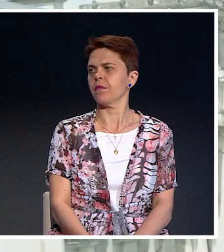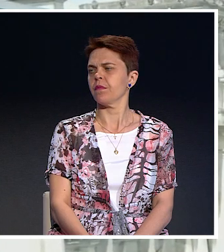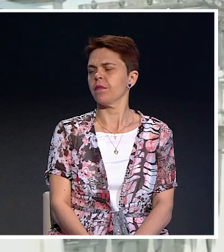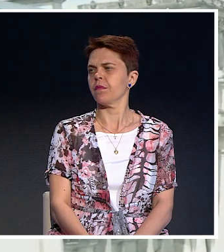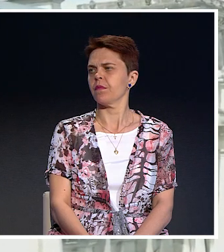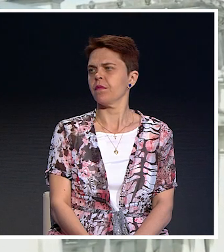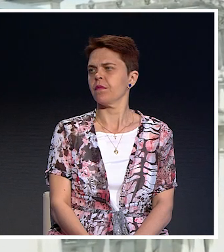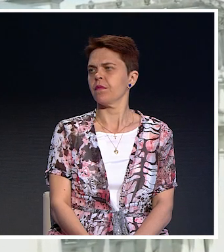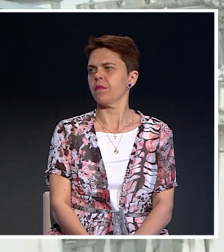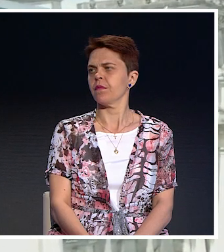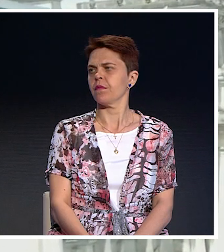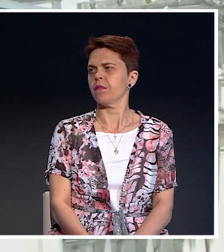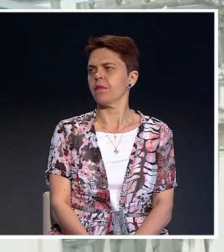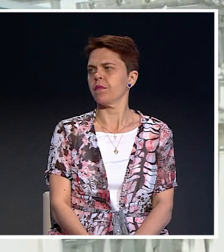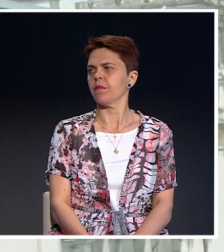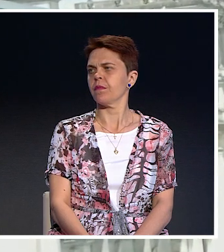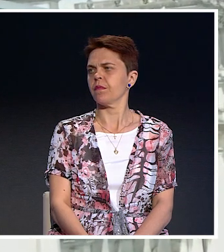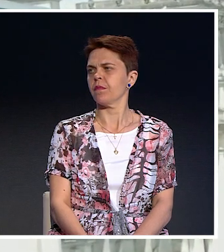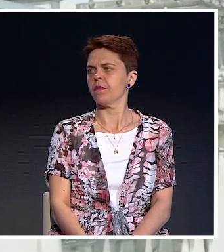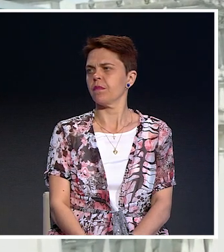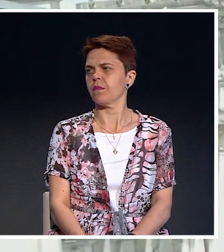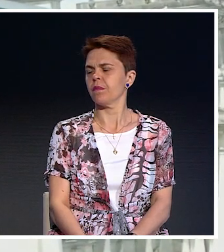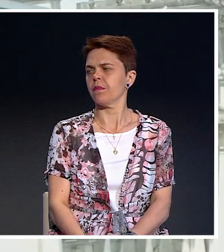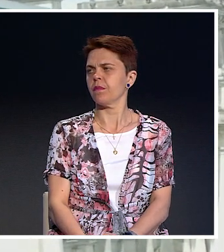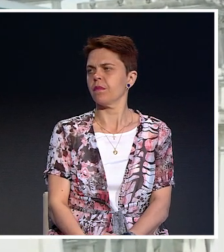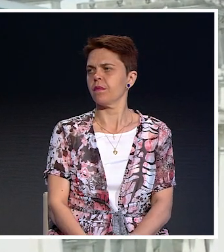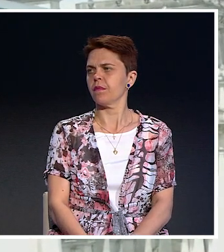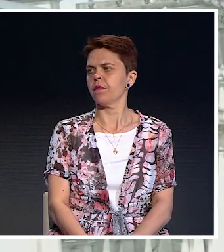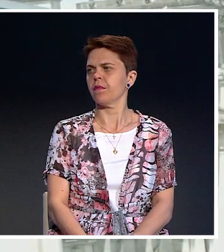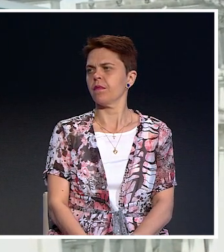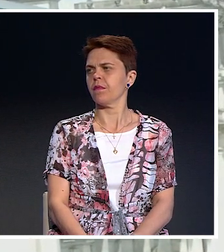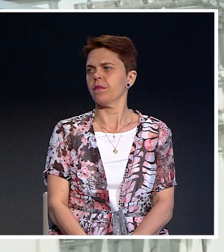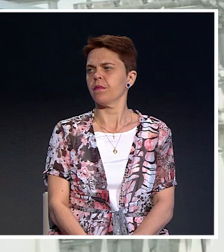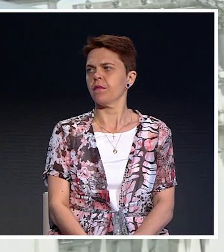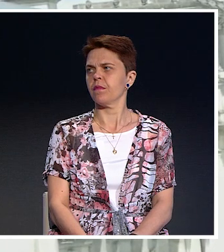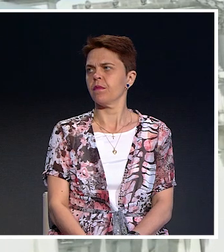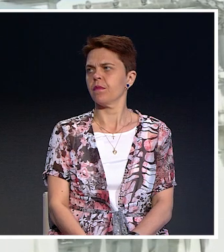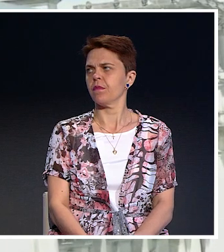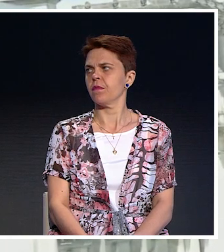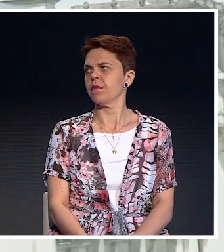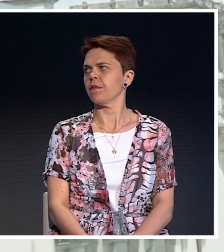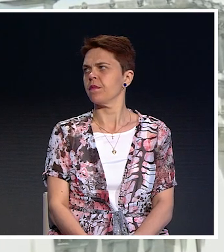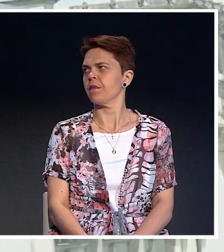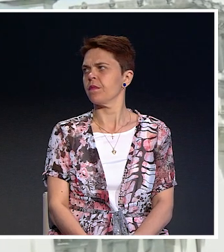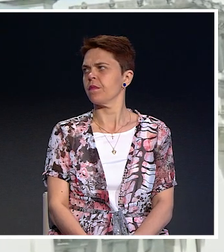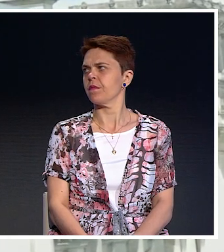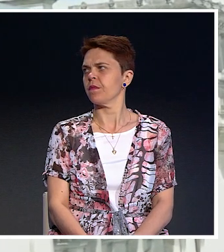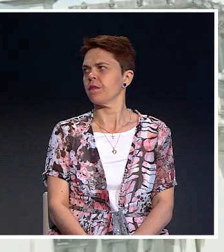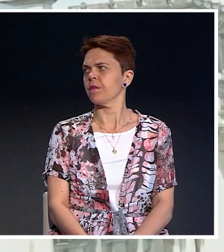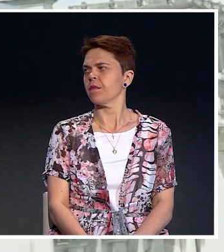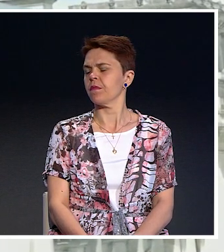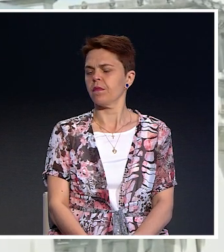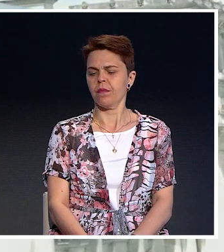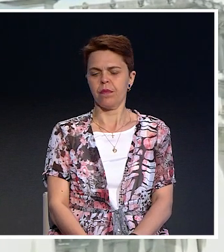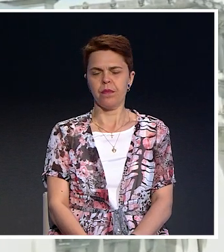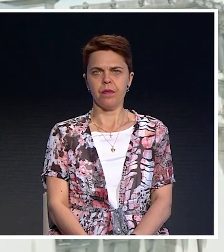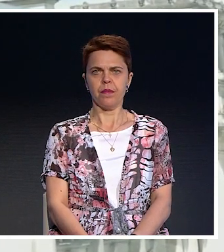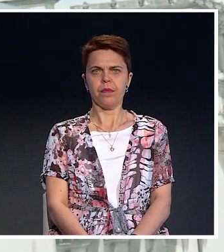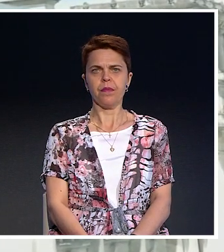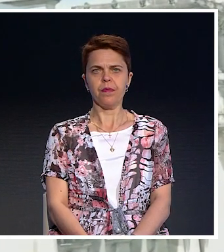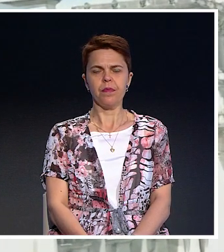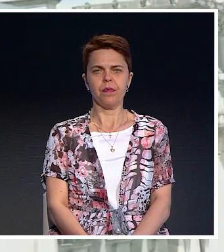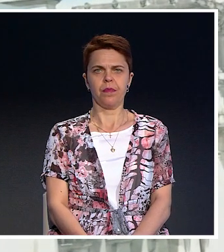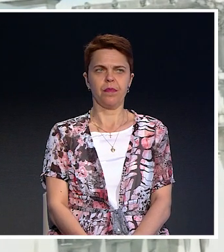бракує жінок, ми не можемо використовувати ці нові модернізовані підходи, особливо в політиці в сфері енергетики.